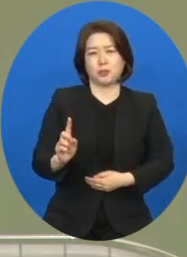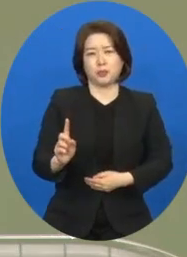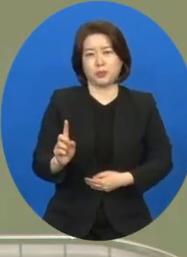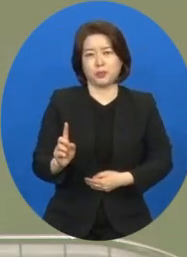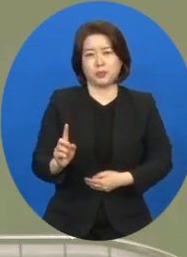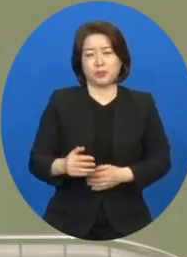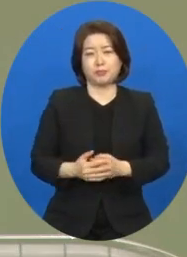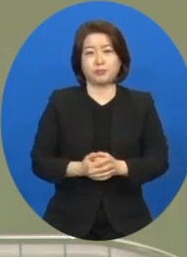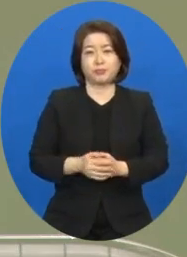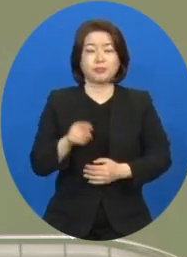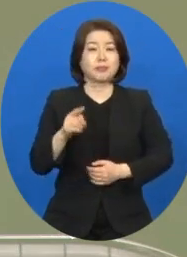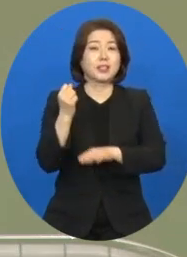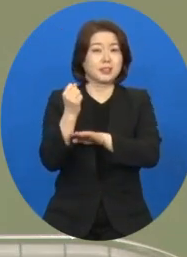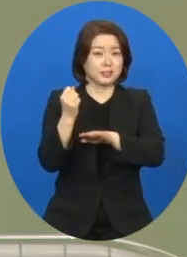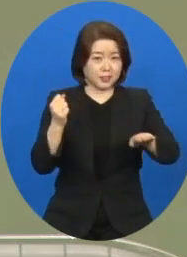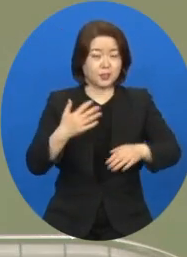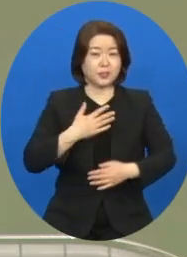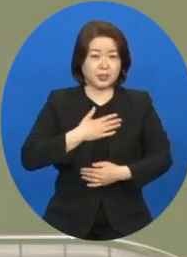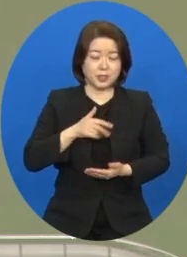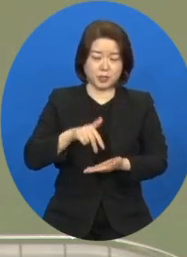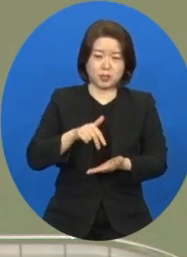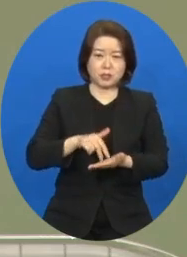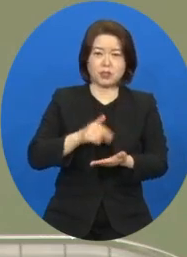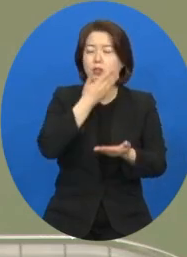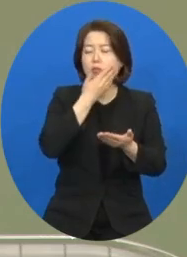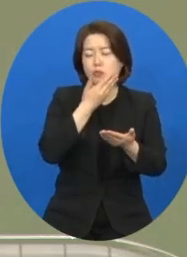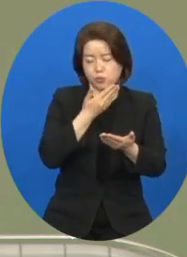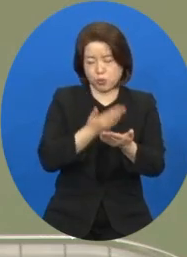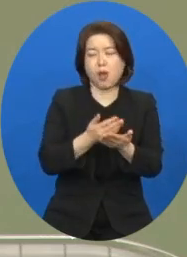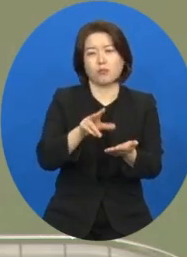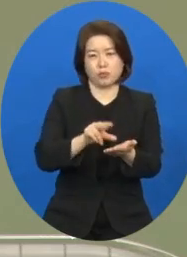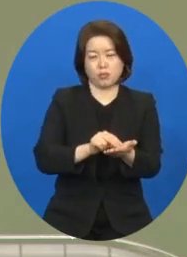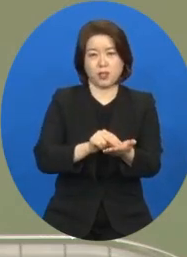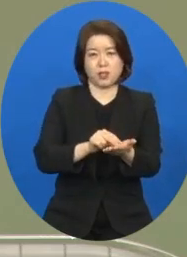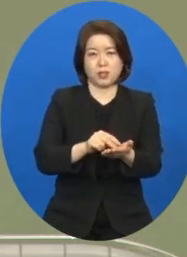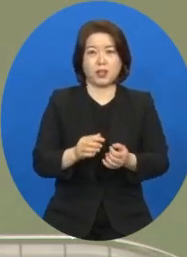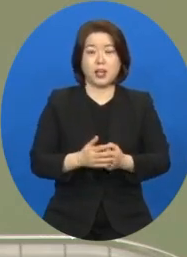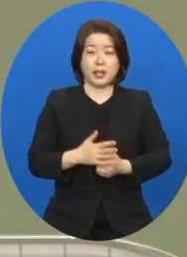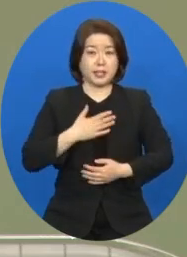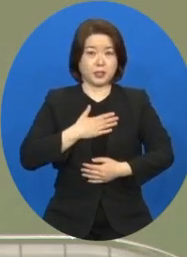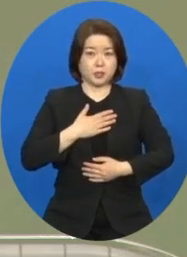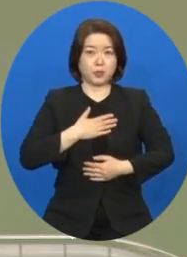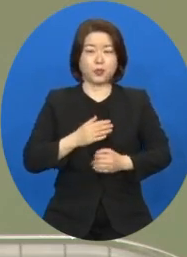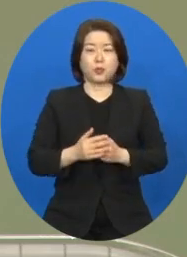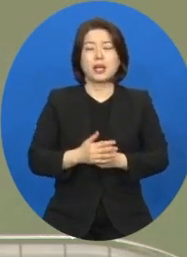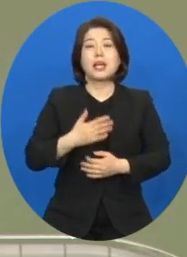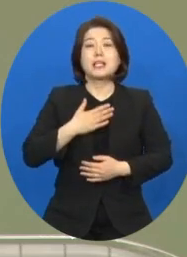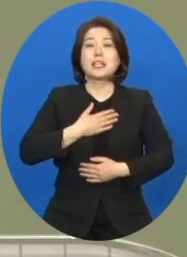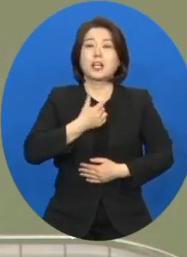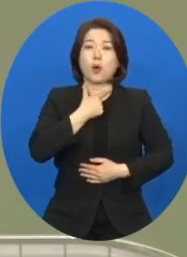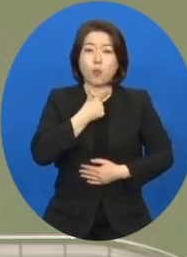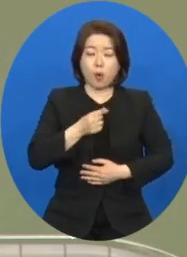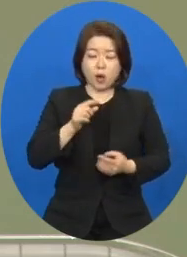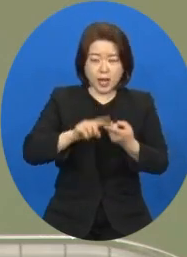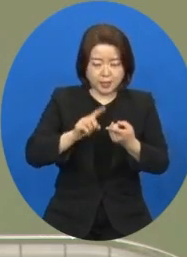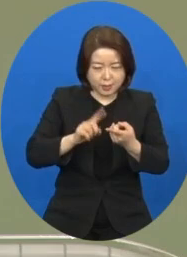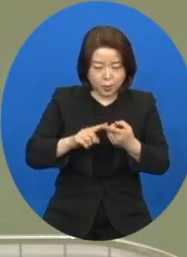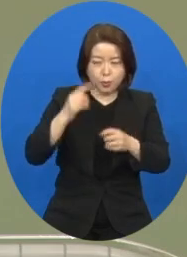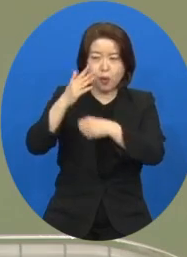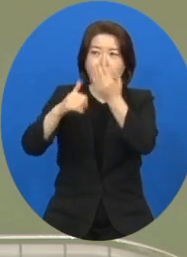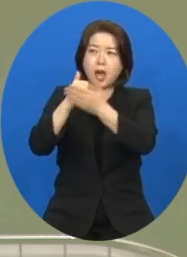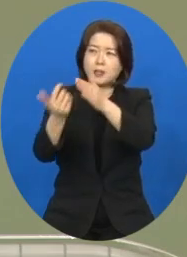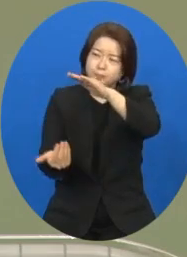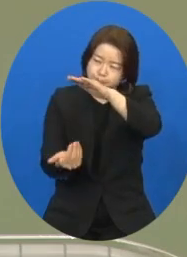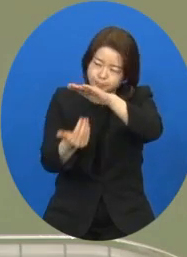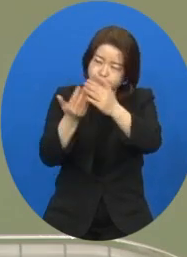그 기준이 저에게 있어서는 대단히 중요한 문제였어요. 저도 제가 원하는 것을 하나님이 이루어